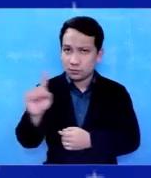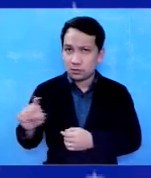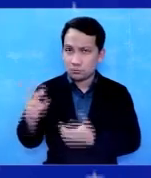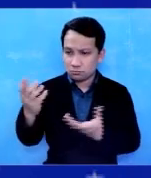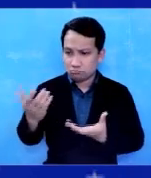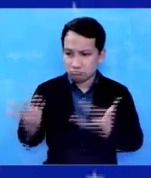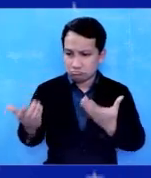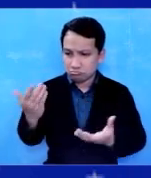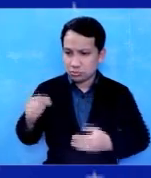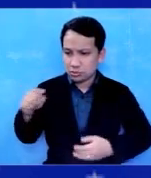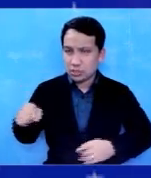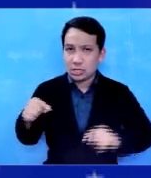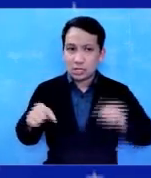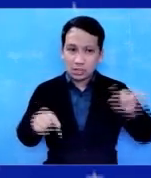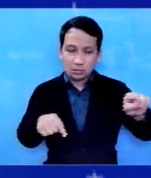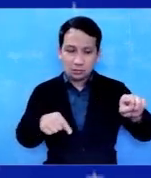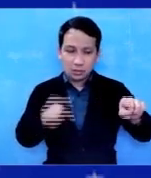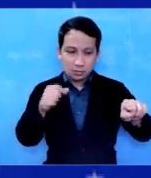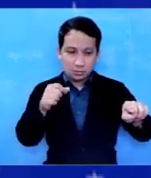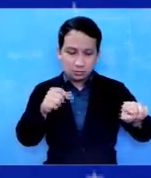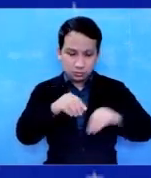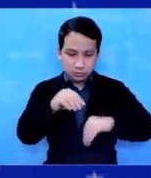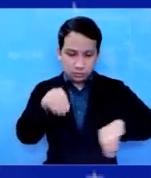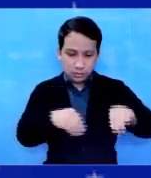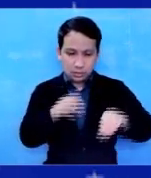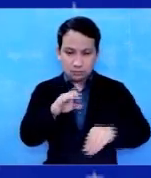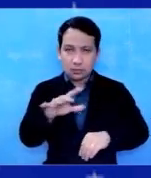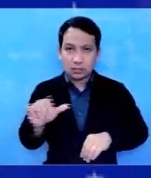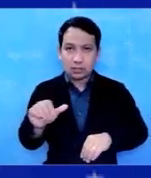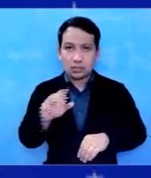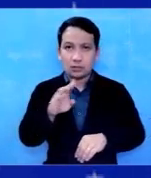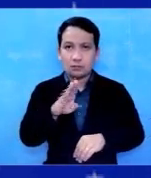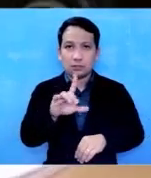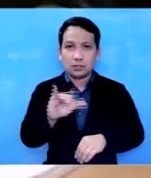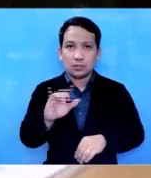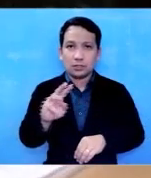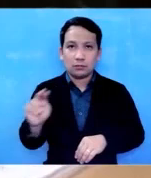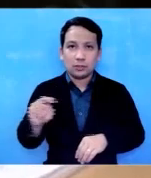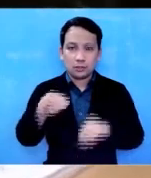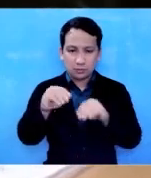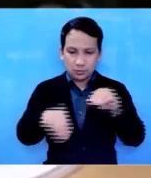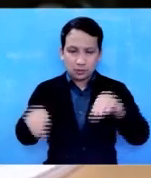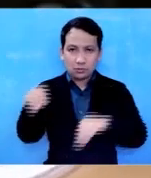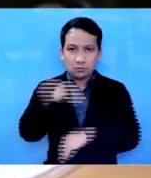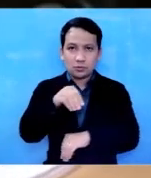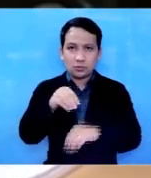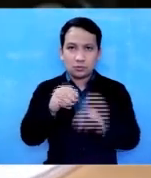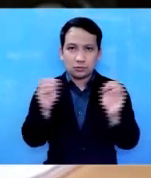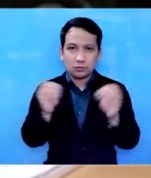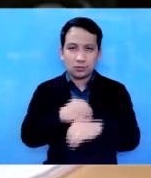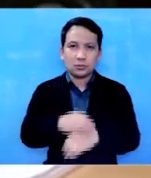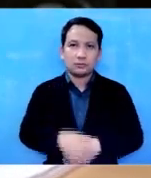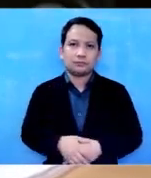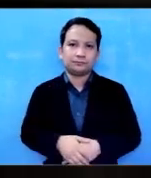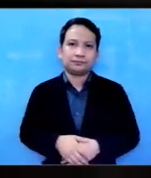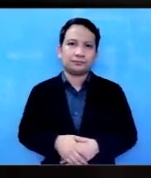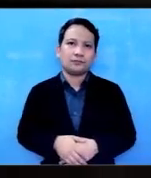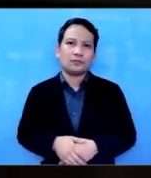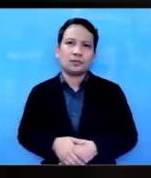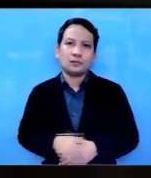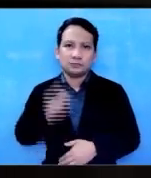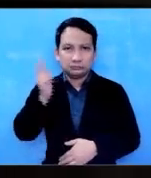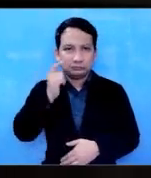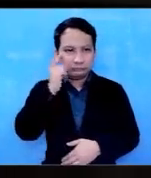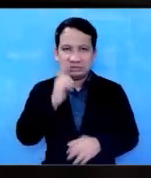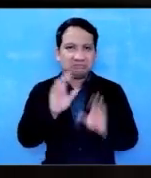dapat daw si yung kanyang protege, si Balayman, ang mag-upo sa opisina na iyon. Itinanggi ng kampo ng gobernadora ang alegasyon